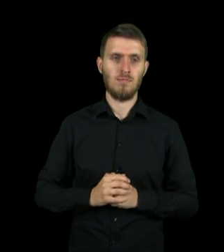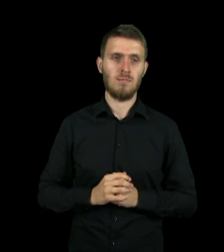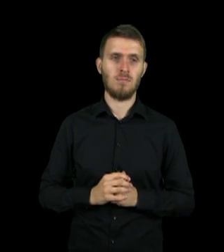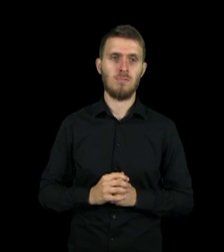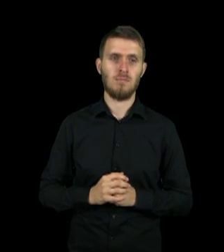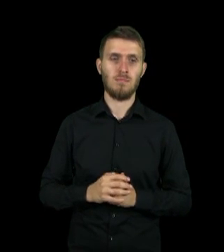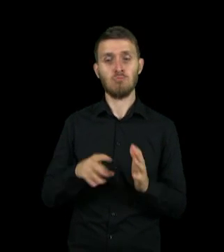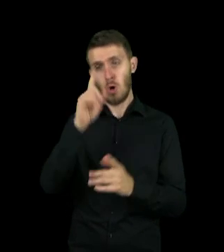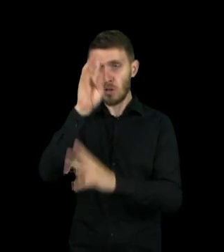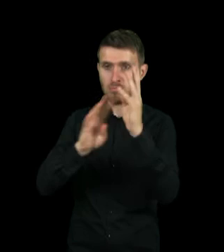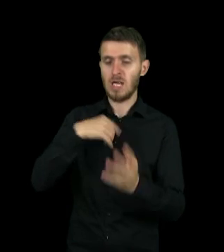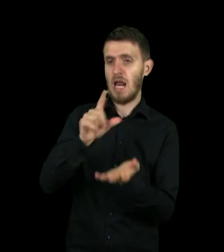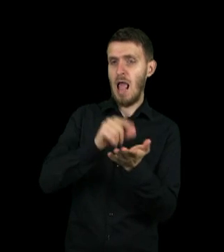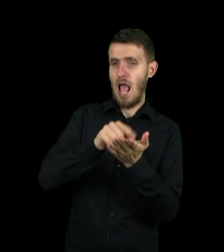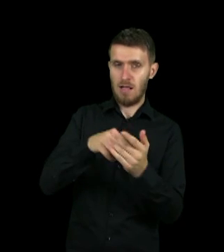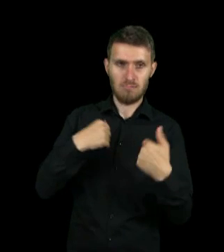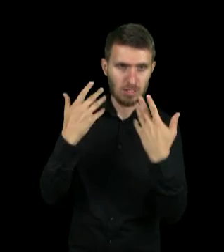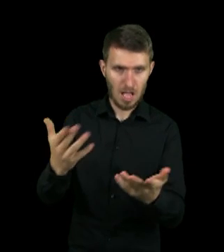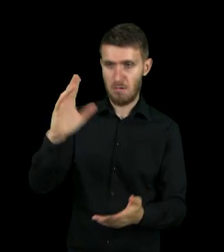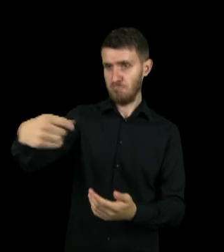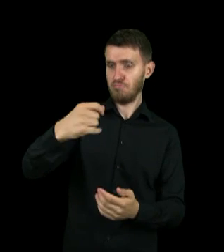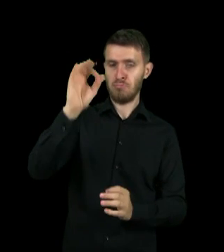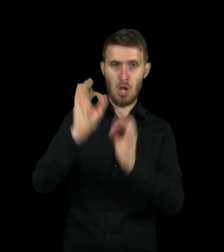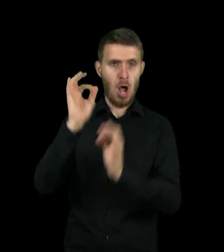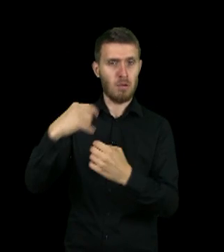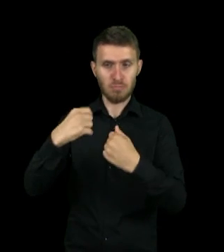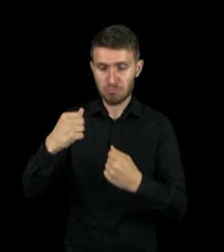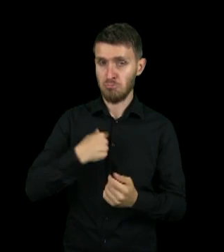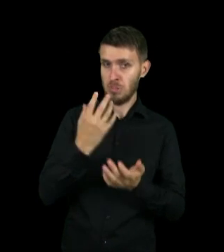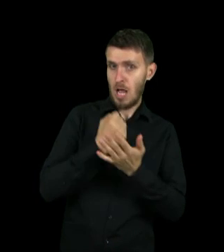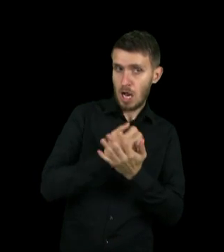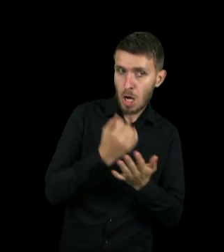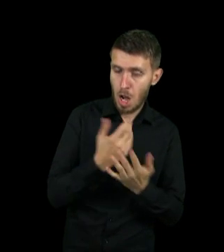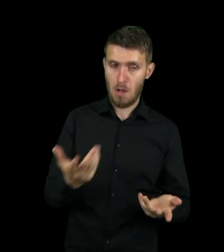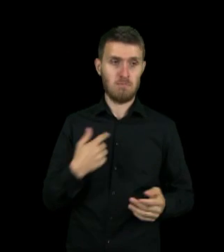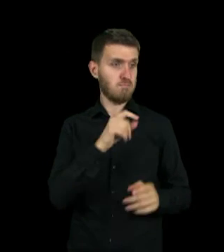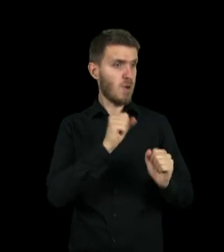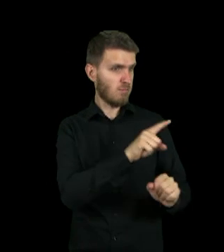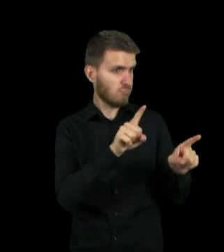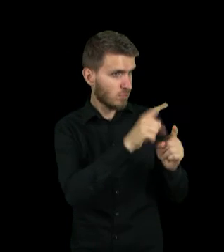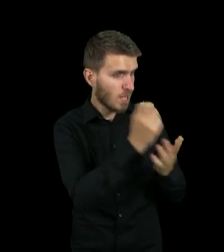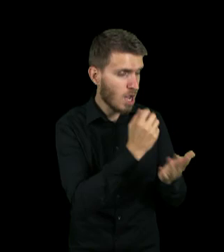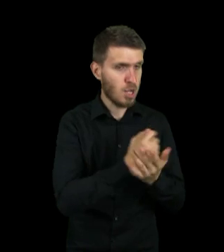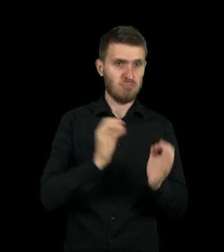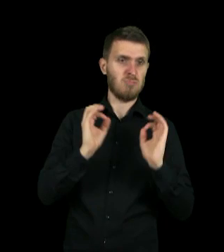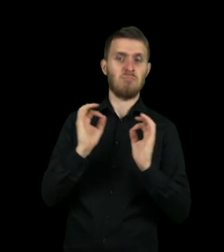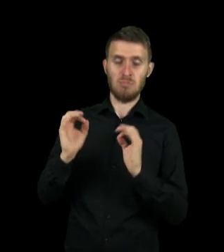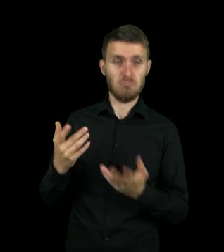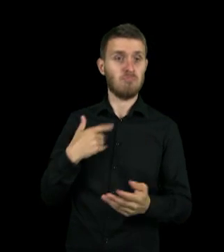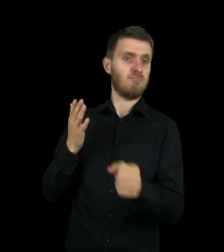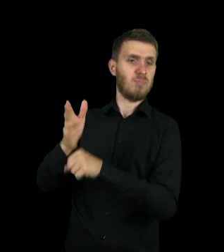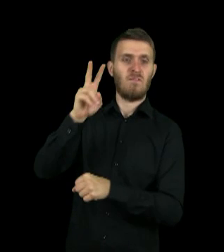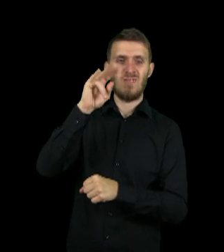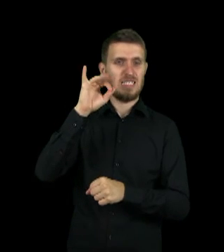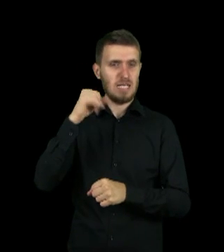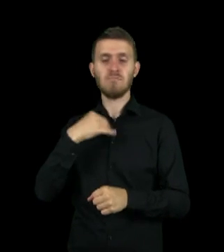a uznaję że będzie dla mnie korzystne jeśli wydam kartę kredytową będę mógł udzielać kredytu klientom oni będą